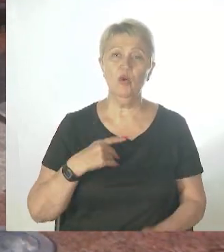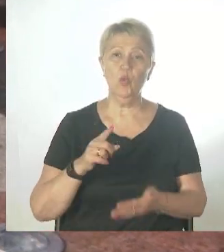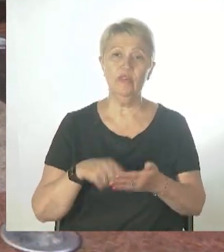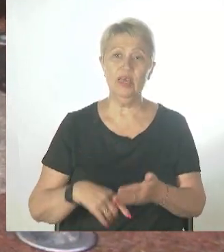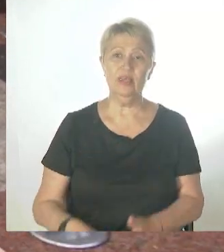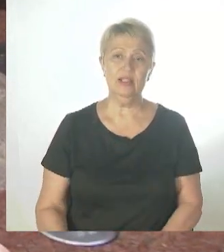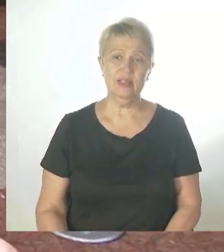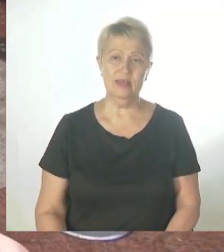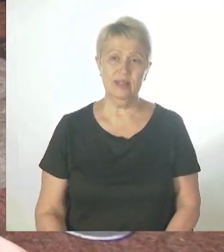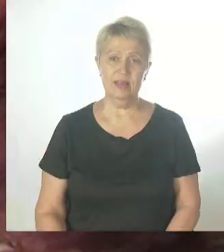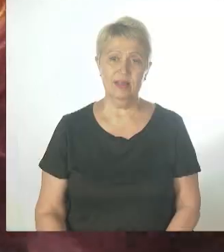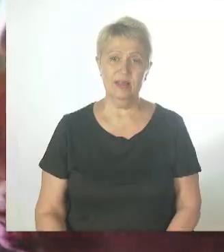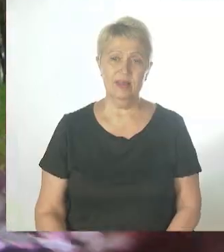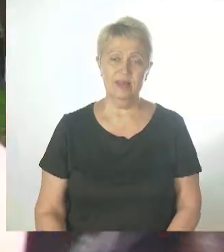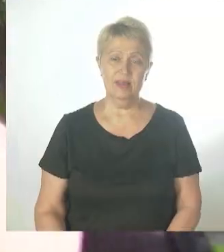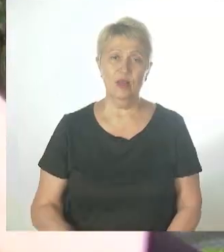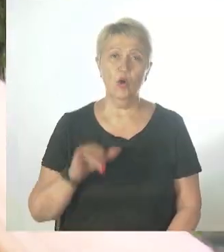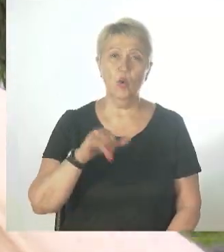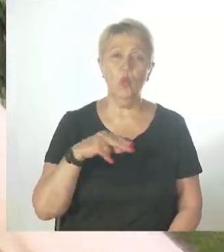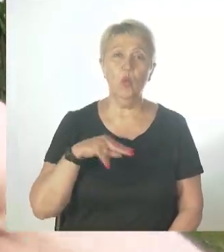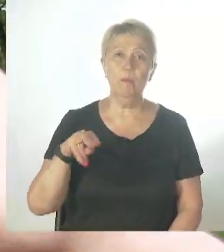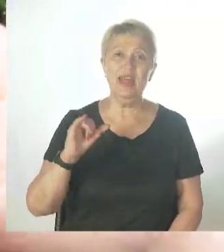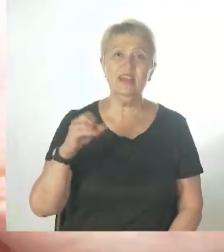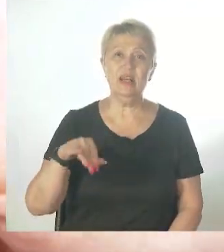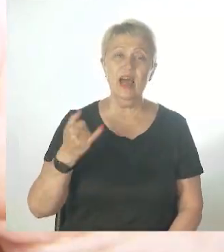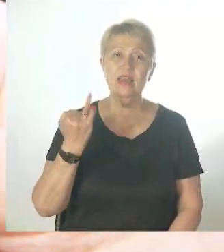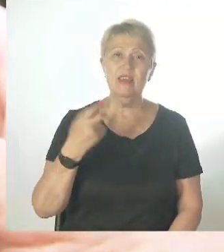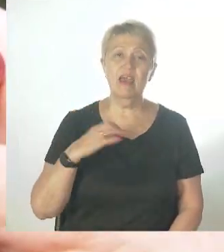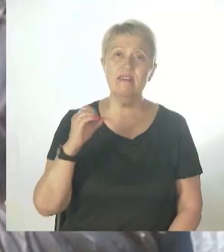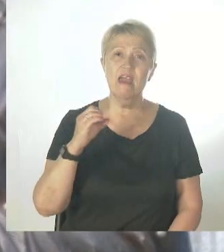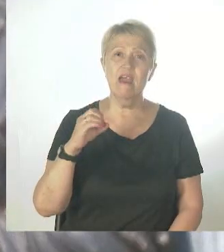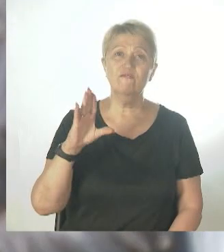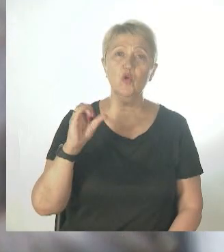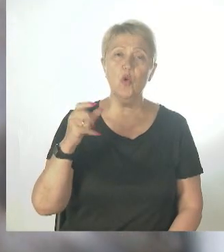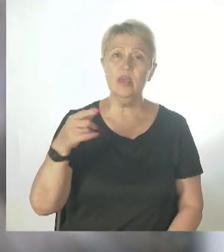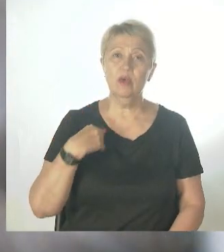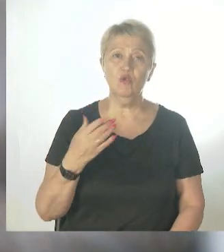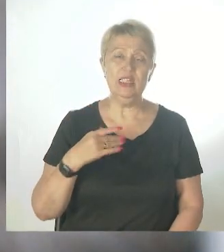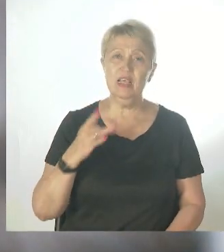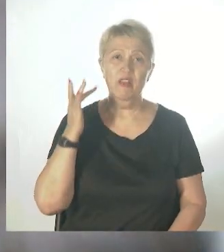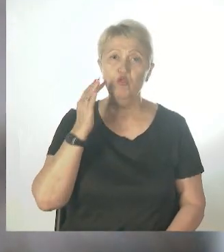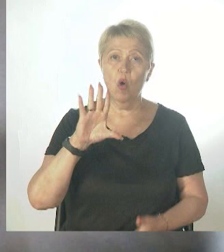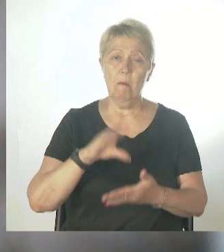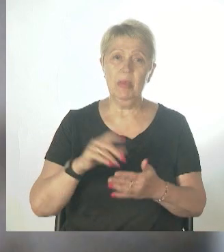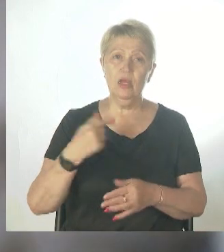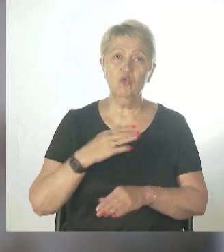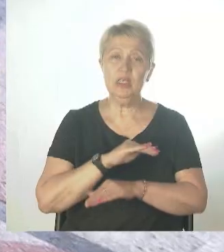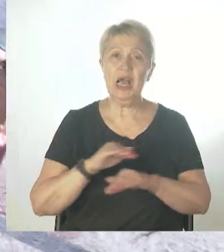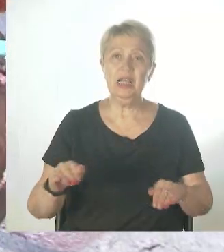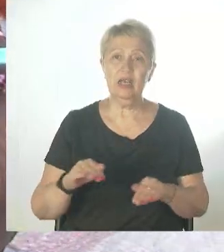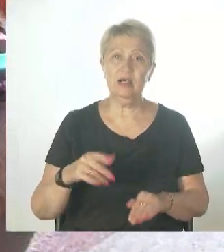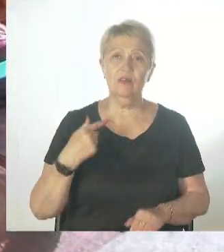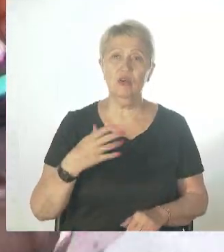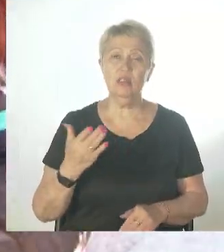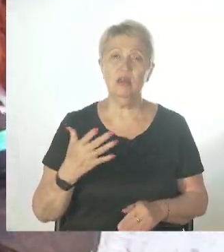уверенность. Божьем промысле. У Петра и Февронии тоже не все было гладко. Бояре пытались разрушить их брак, предпринимали то одну,